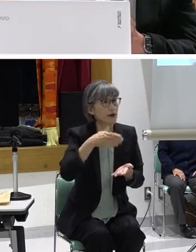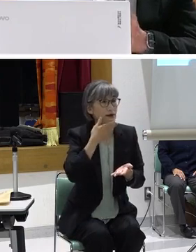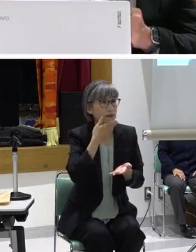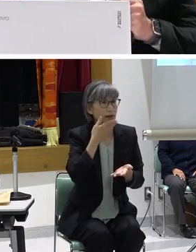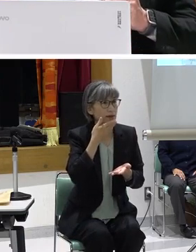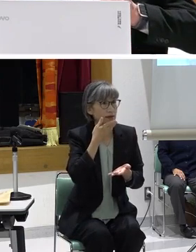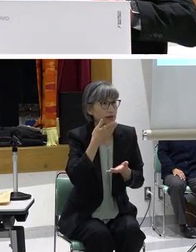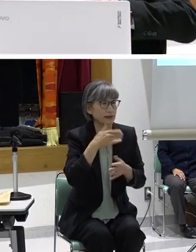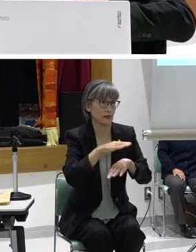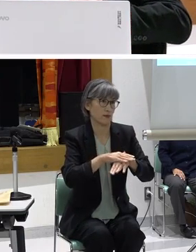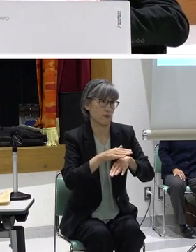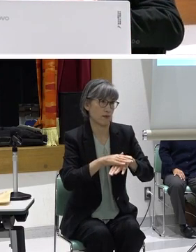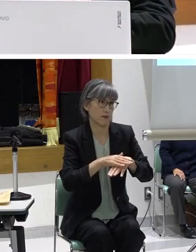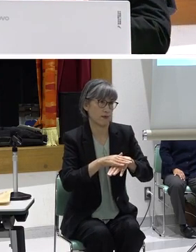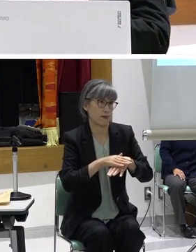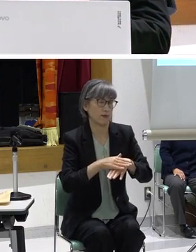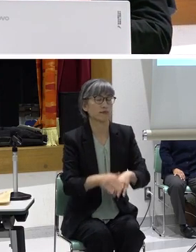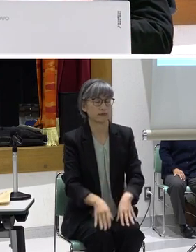。でその次、